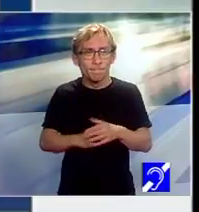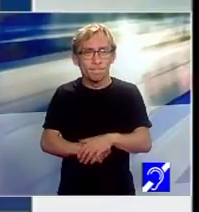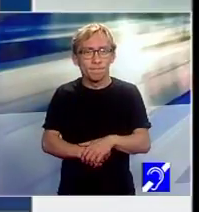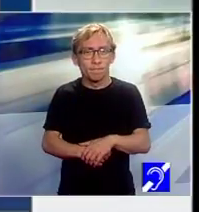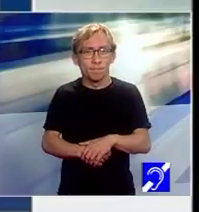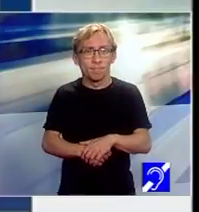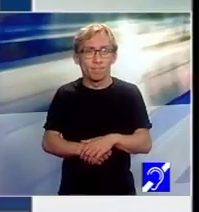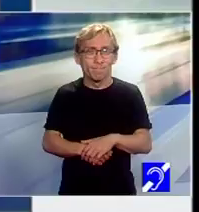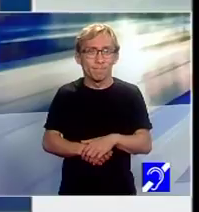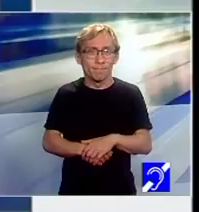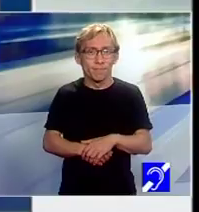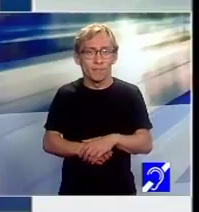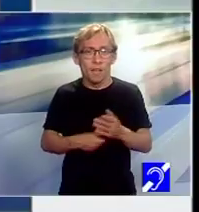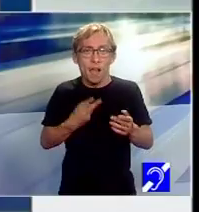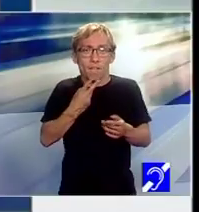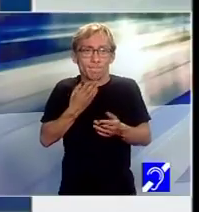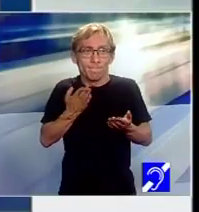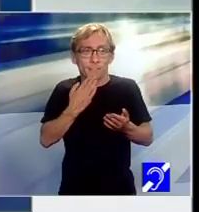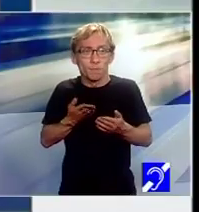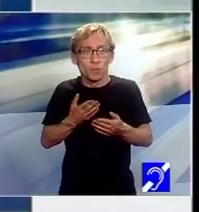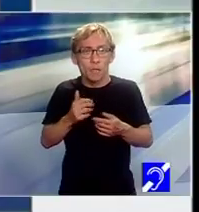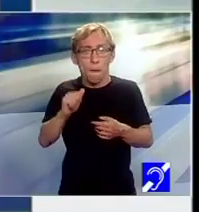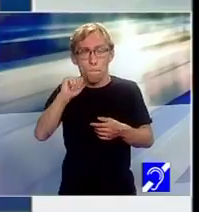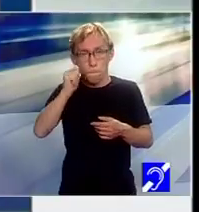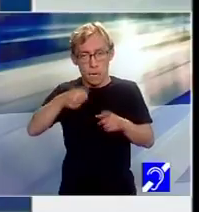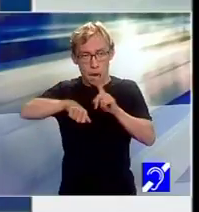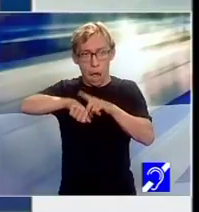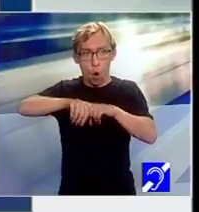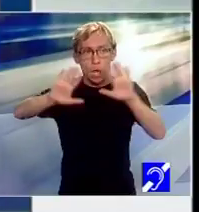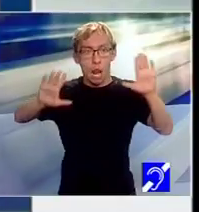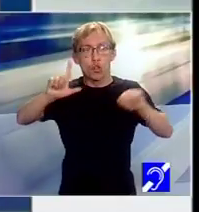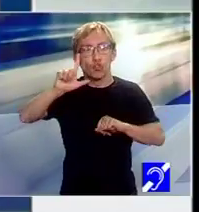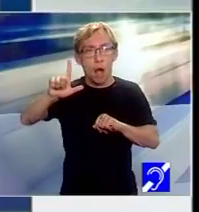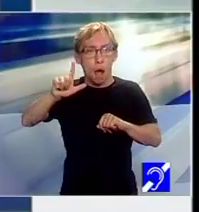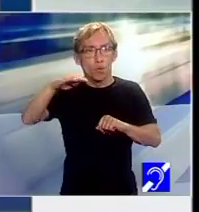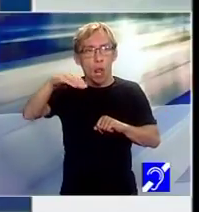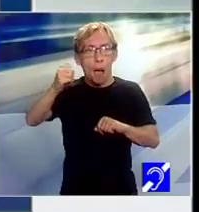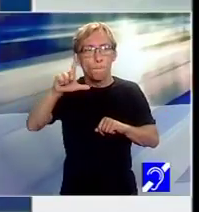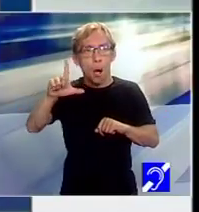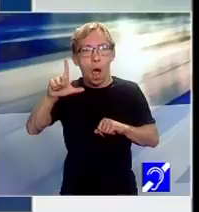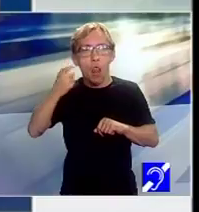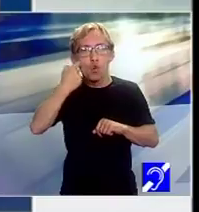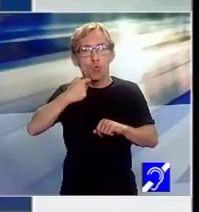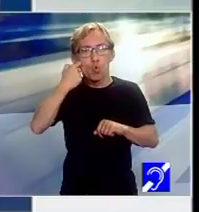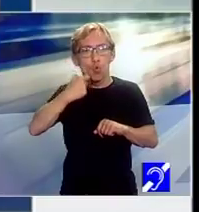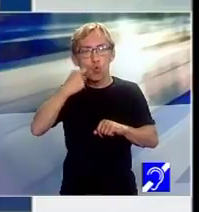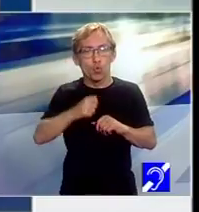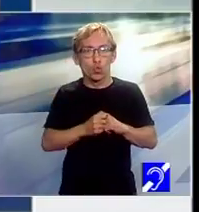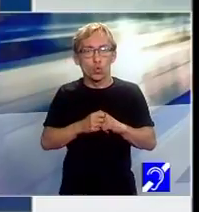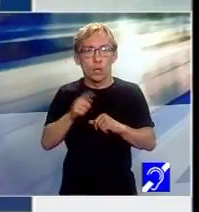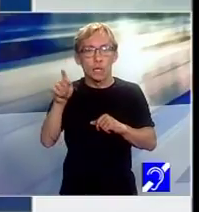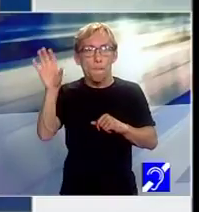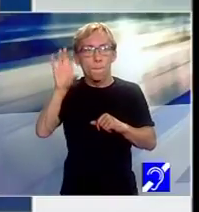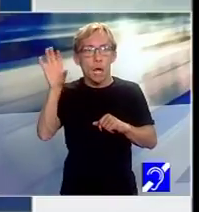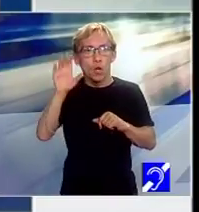telespectatorilor care sunt pe recepție în acest moment că mâine de la ora 17 la unul dintre molurile din Cluj-Napoca, mai exact cel de pe calea